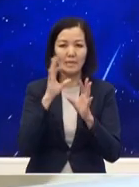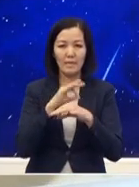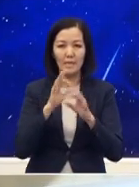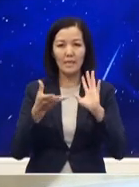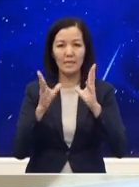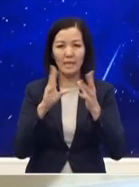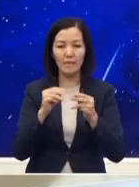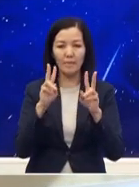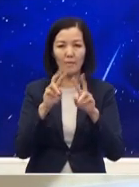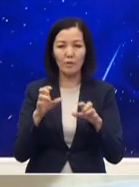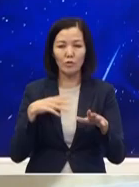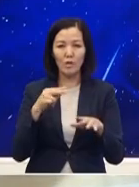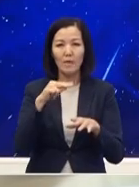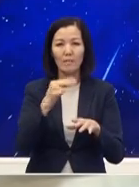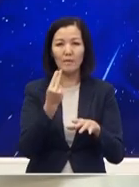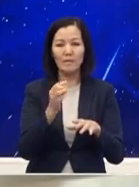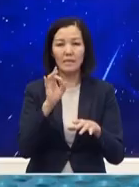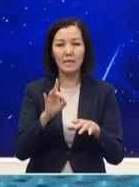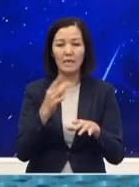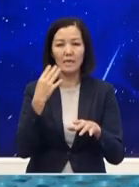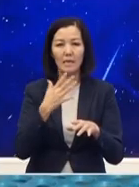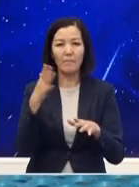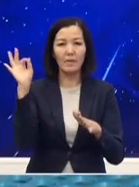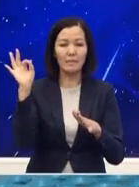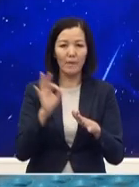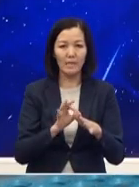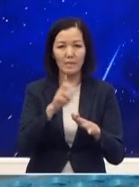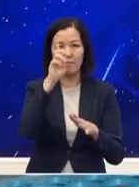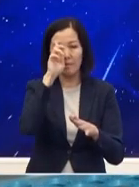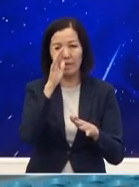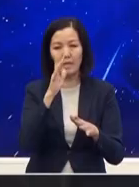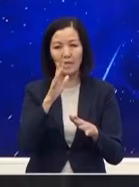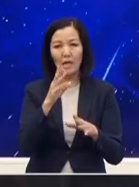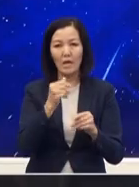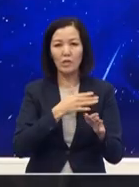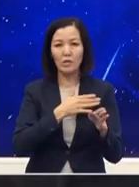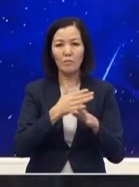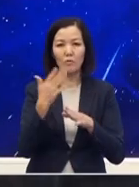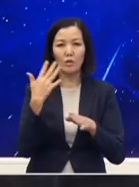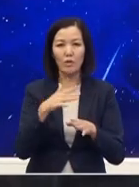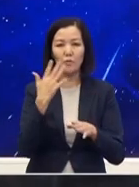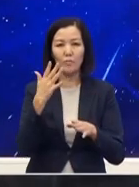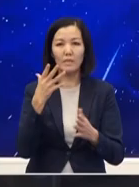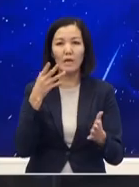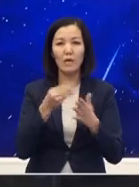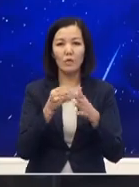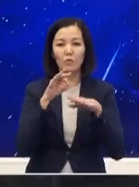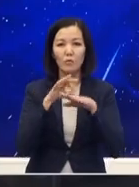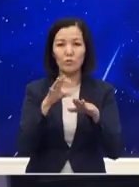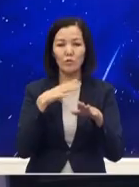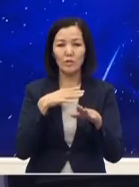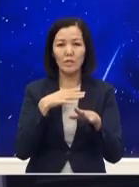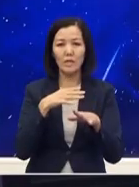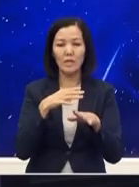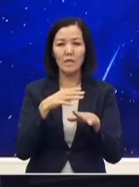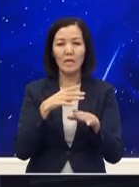жасапты. Нәтижесінде ПЦР зерттеулерінің 45% мемлекет есебінен қамтылса, 55% ақылы түрде жүргізілген. Ал